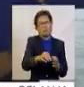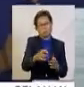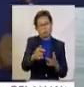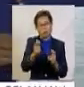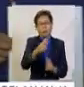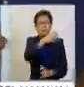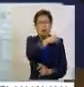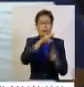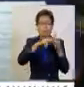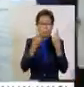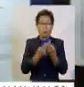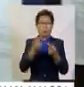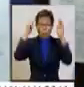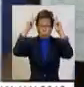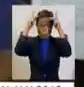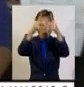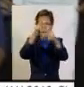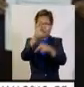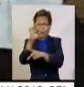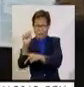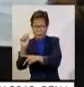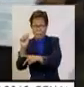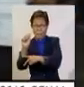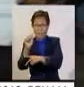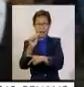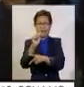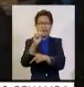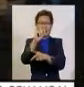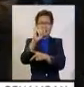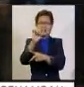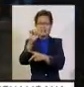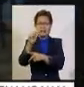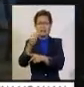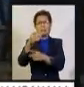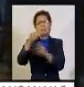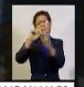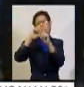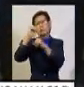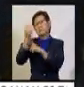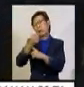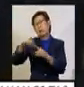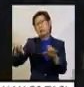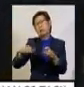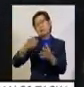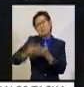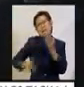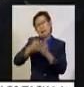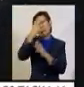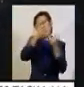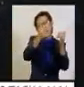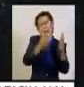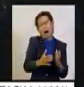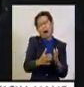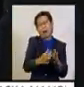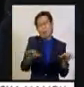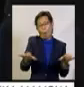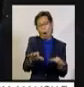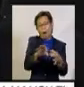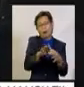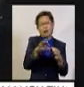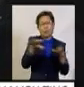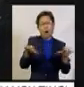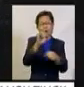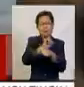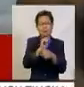Menurut pegawai pasukan kekuatan FA Riza Budiman, kegagalan persatuan itu berbuat demikian mengakibatkan pemain terpaksa melakukan kerja